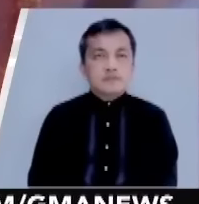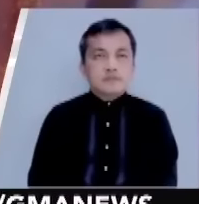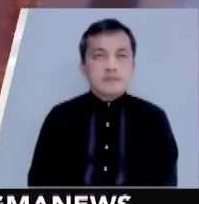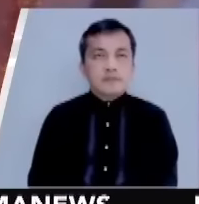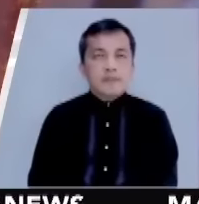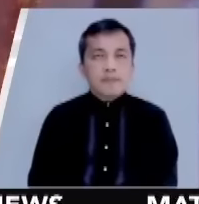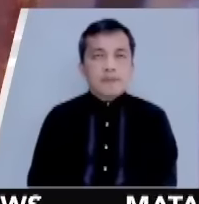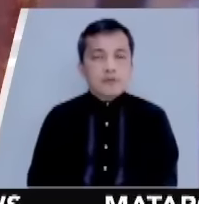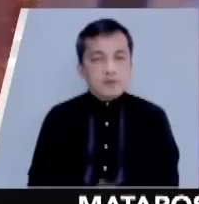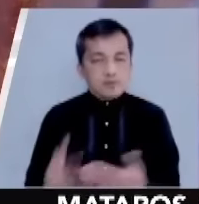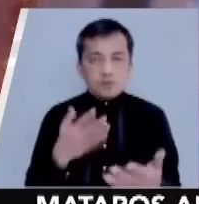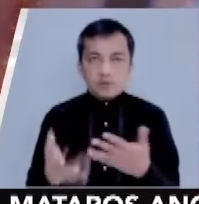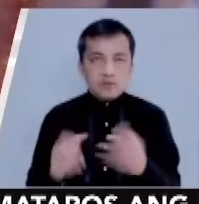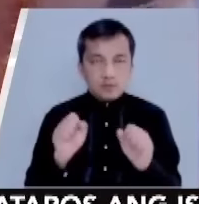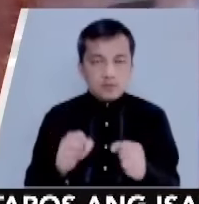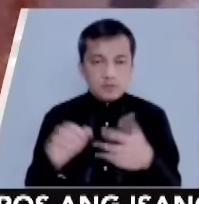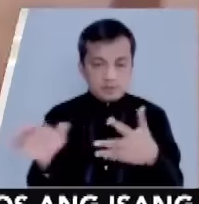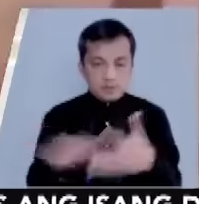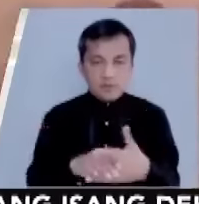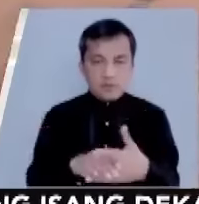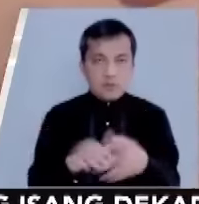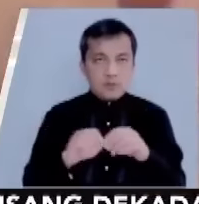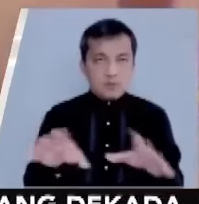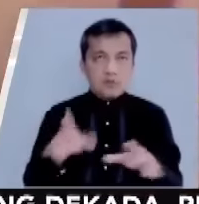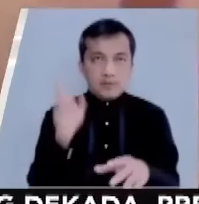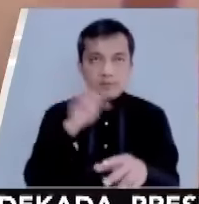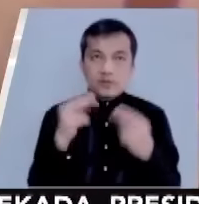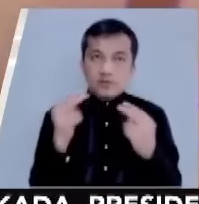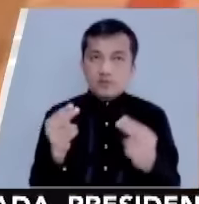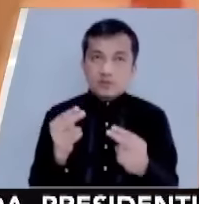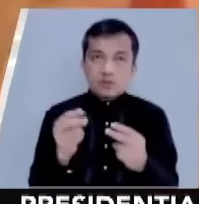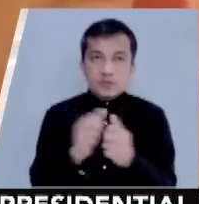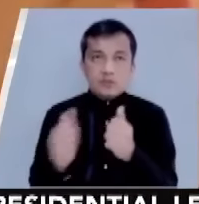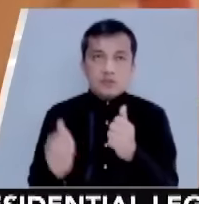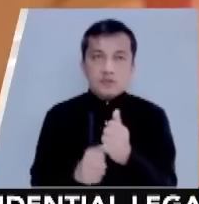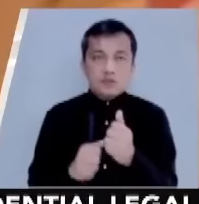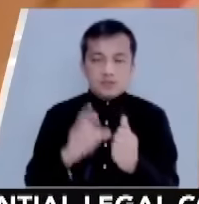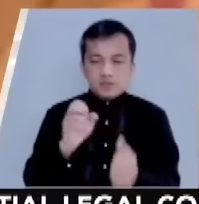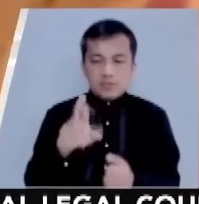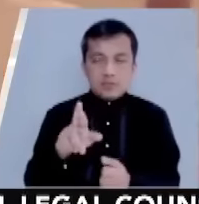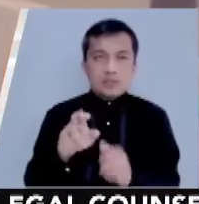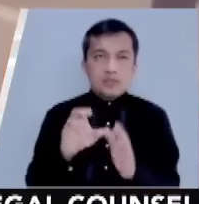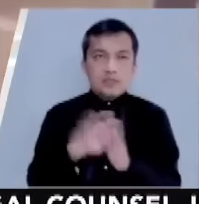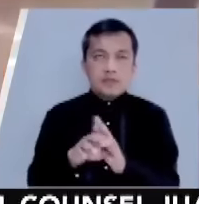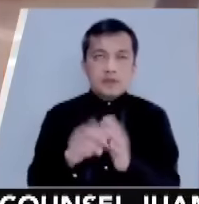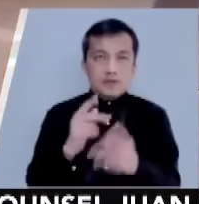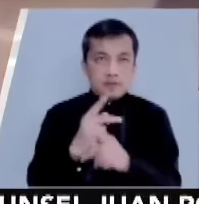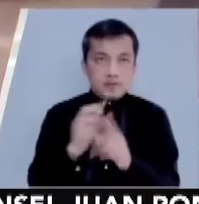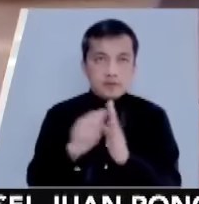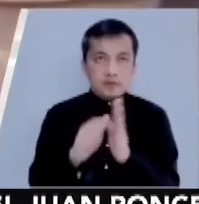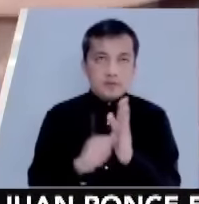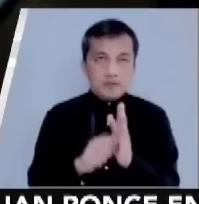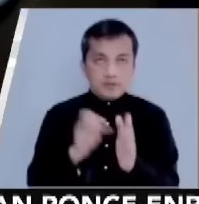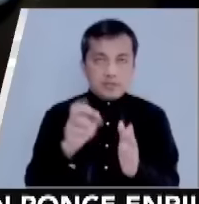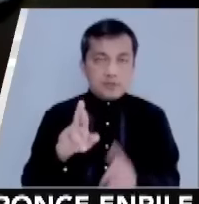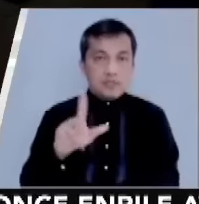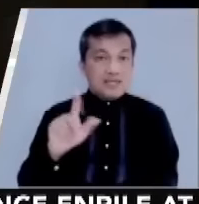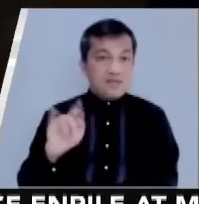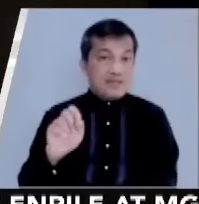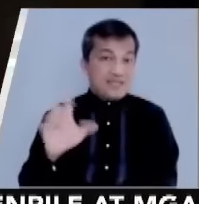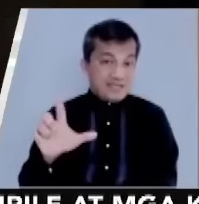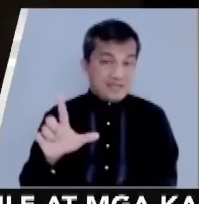Gayunpaman, pwede pa rin kasuhan ang nagpapakalat ng fake news sa ilalim ng Cyber Crime Prevention Act, partikular ang cyber libel. Mas mabigat ang